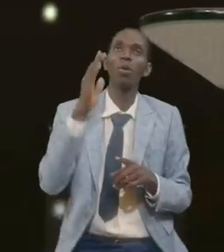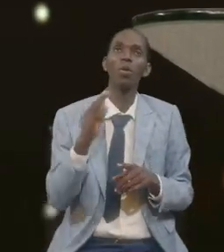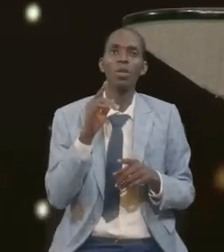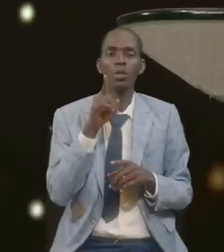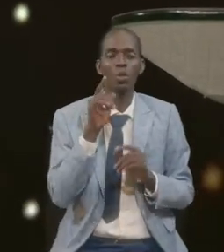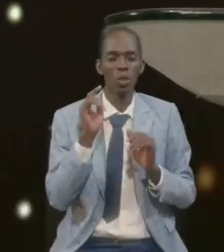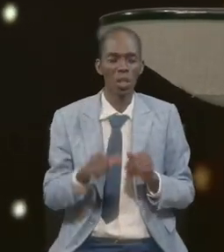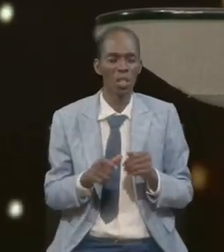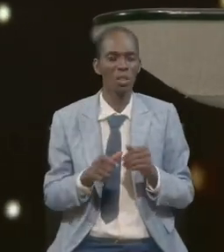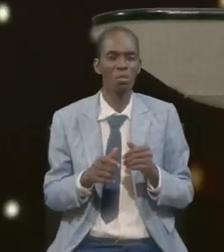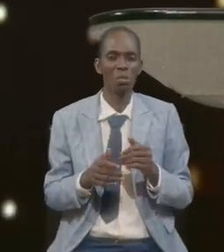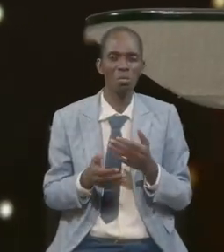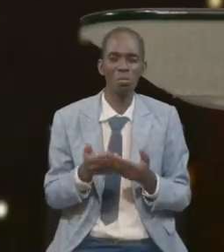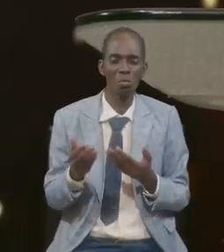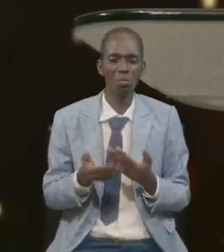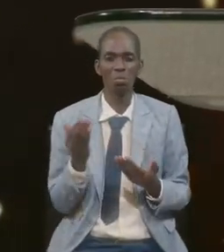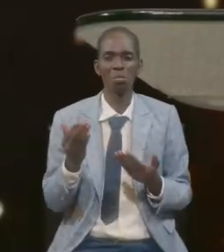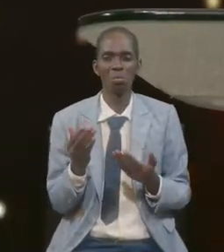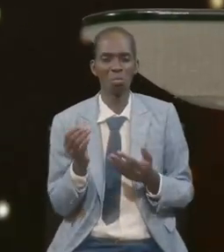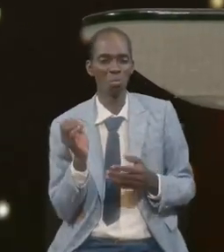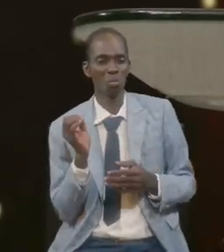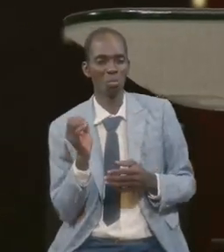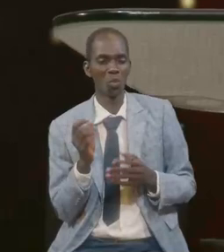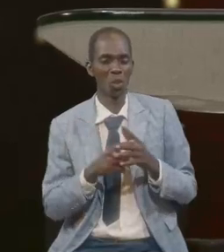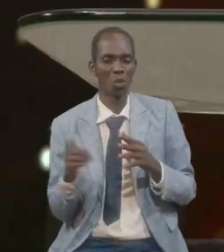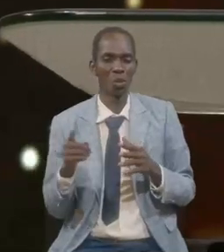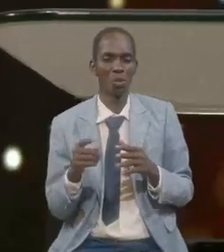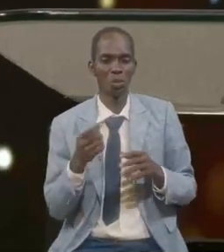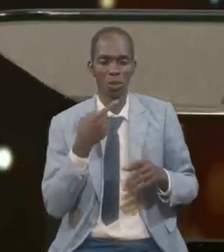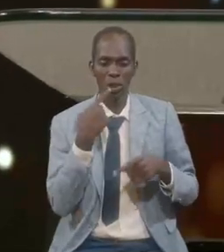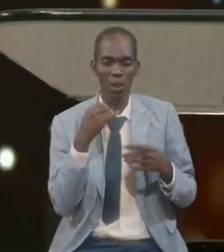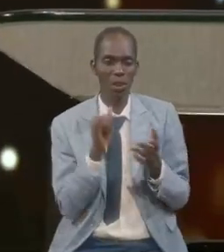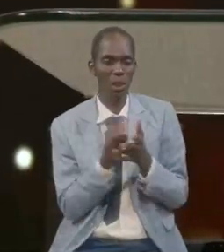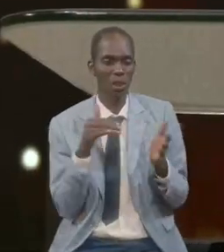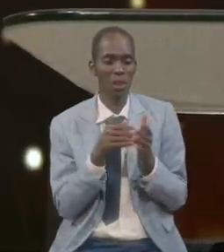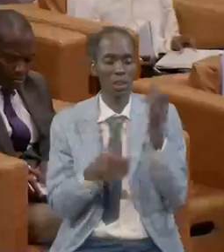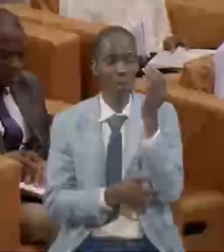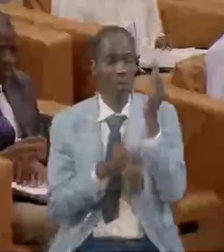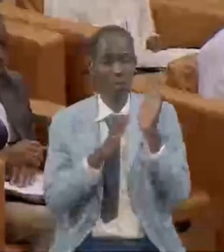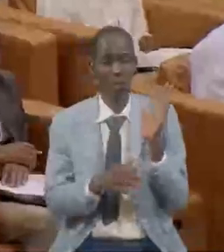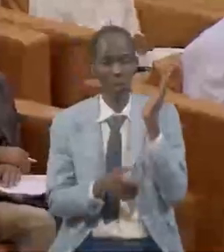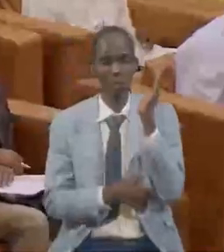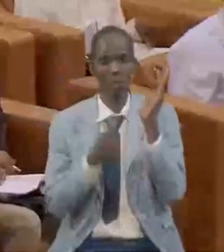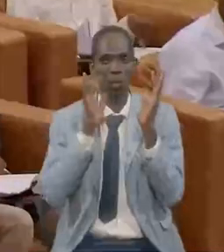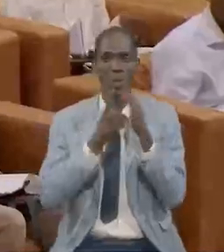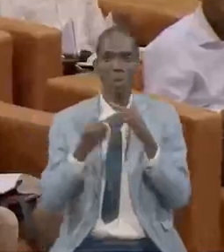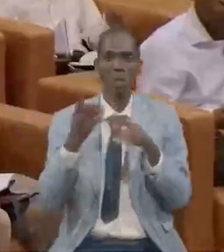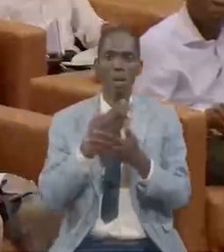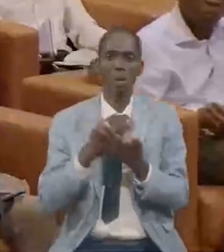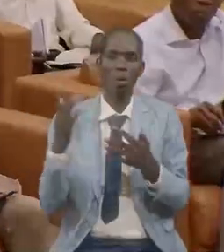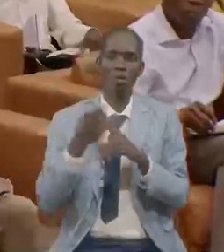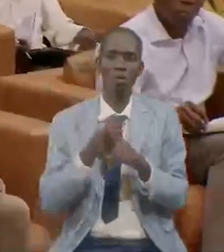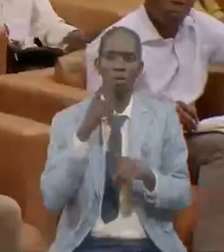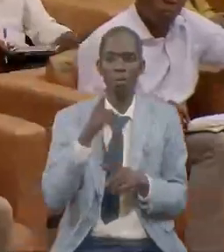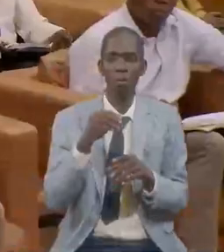facilement brandir l'épée et la lancer au tentateur. Il va fuir au nom de Jésus. Verset